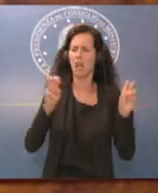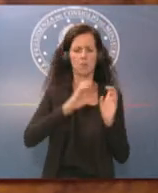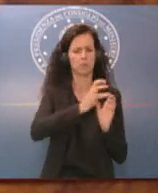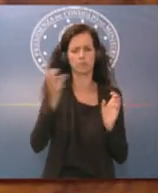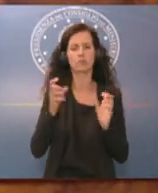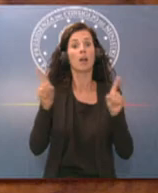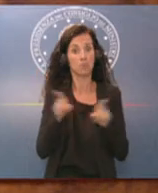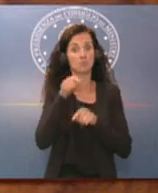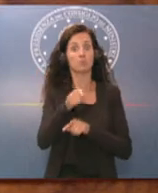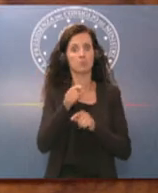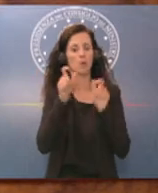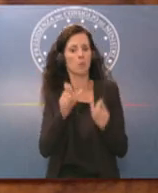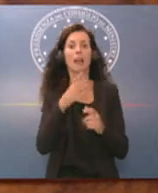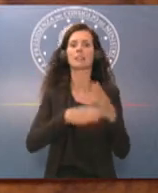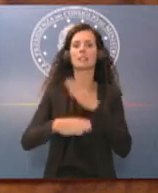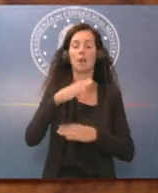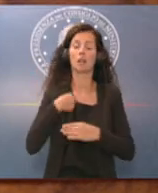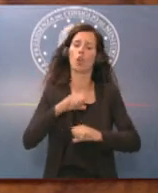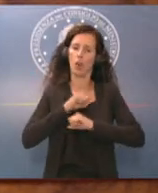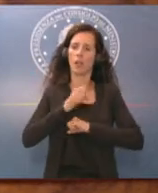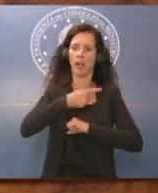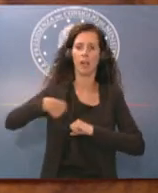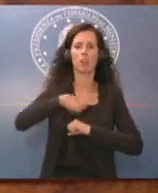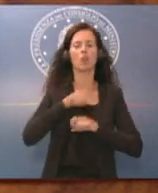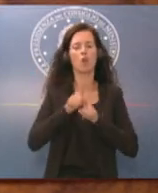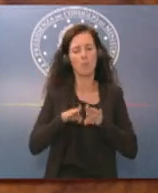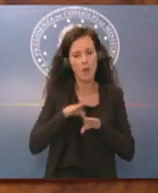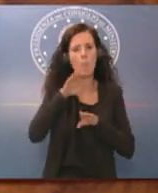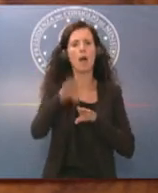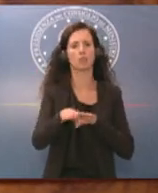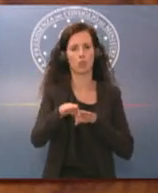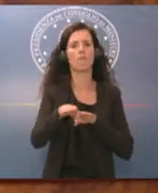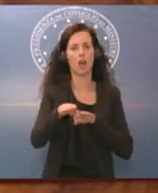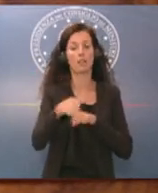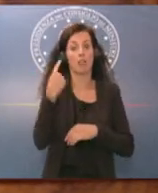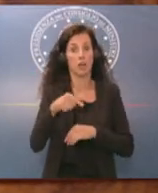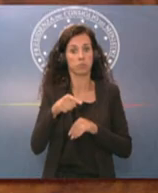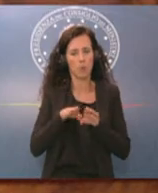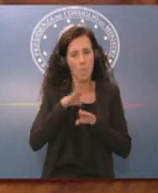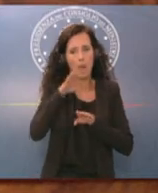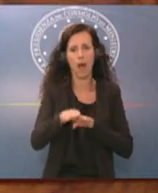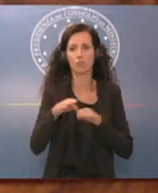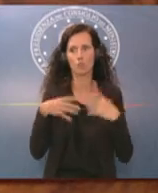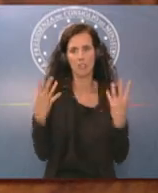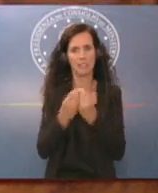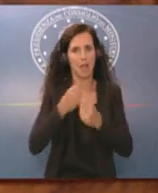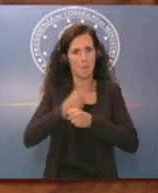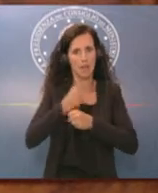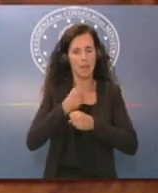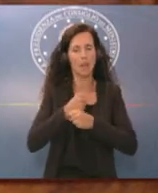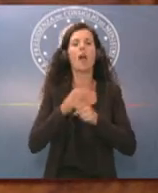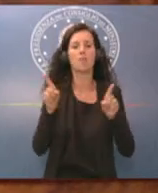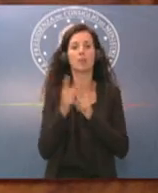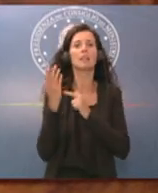disabilità, io penso che stiamo facendo un passo in avanti e stiamo facendo fare un passo in avanti anche al